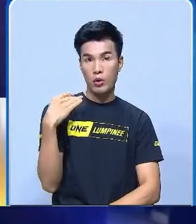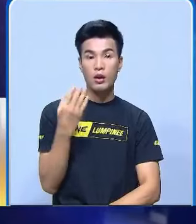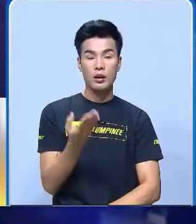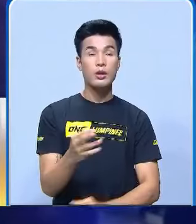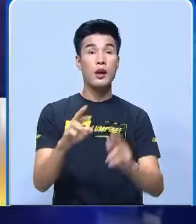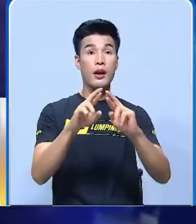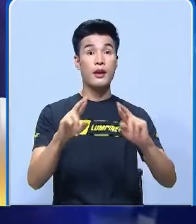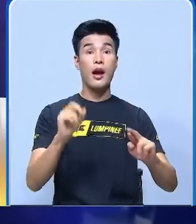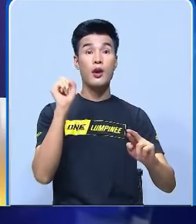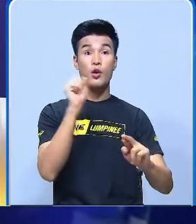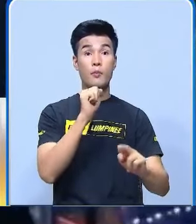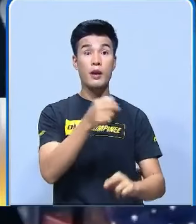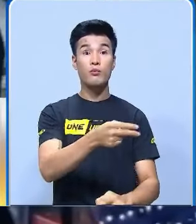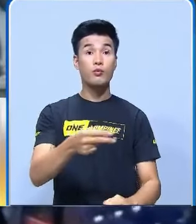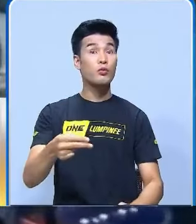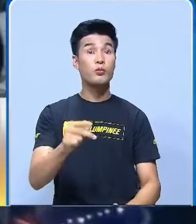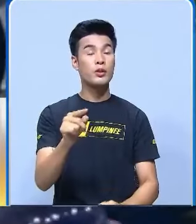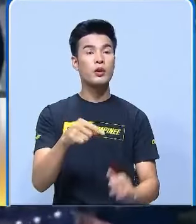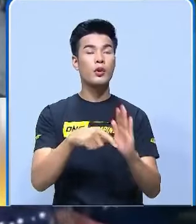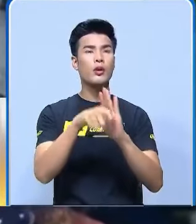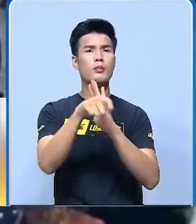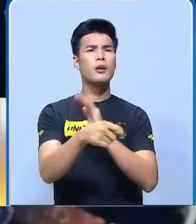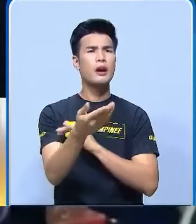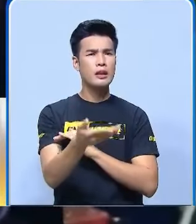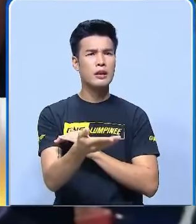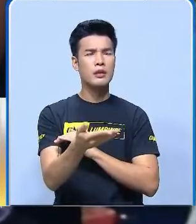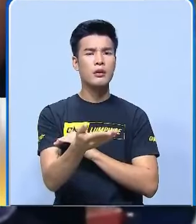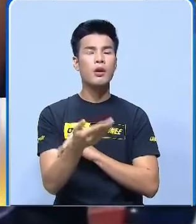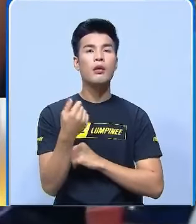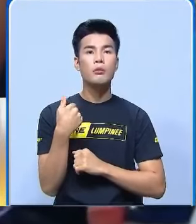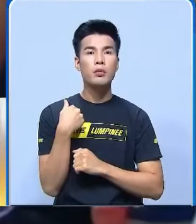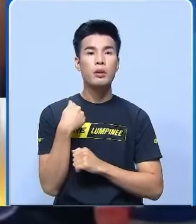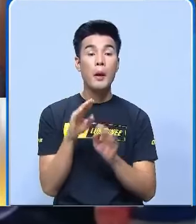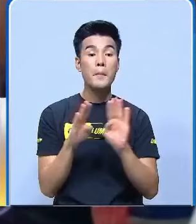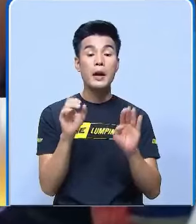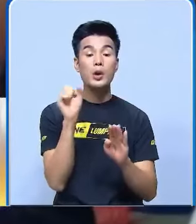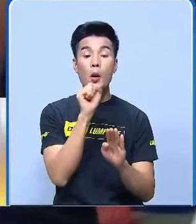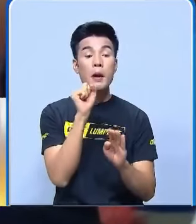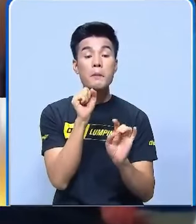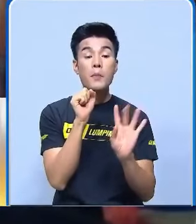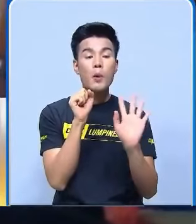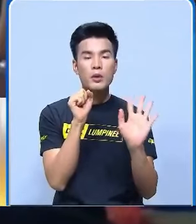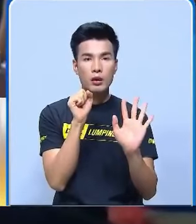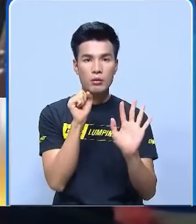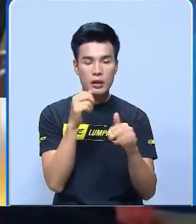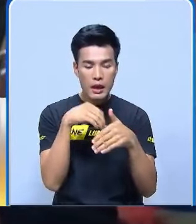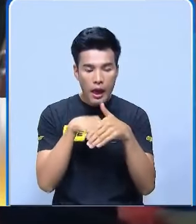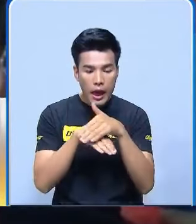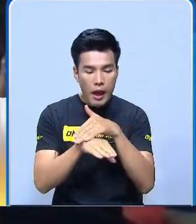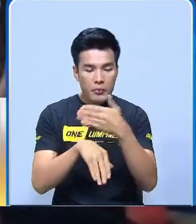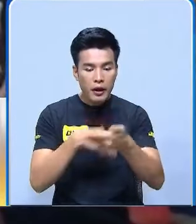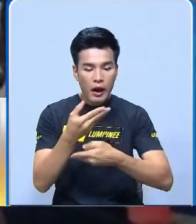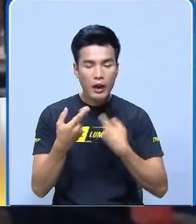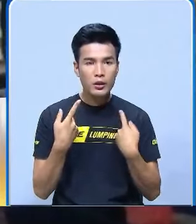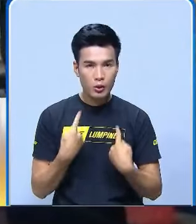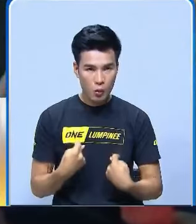ที่ที่ปักธงชัยนครราชสีมาบอกร้านแห่งนี้ไม่ได้เปิดเป็นแค่ร้านคาราโอเกะอย่างเดียวค่ะเจ้าของร้